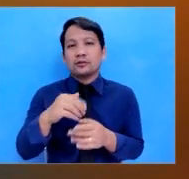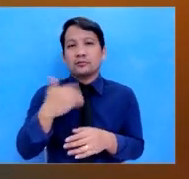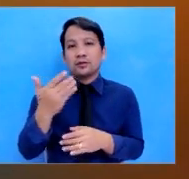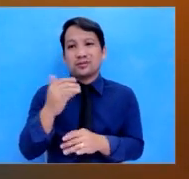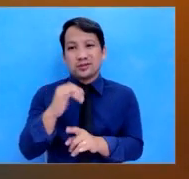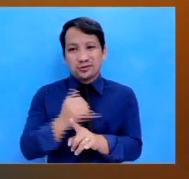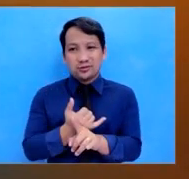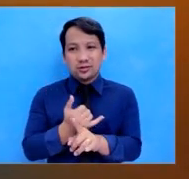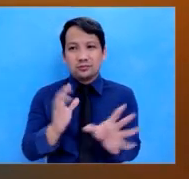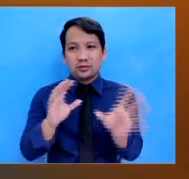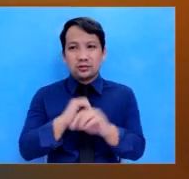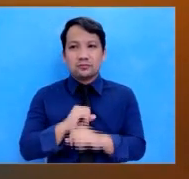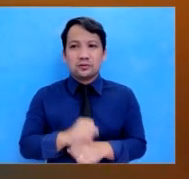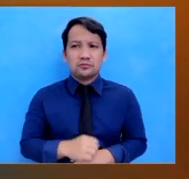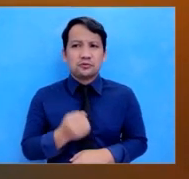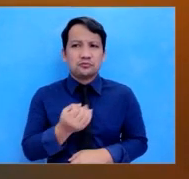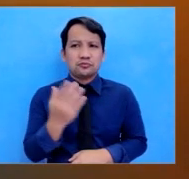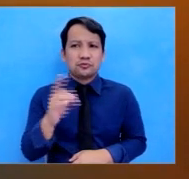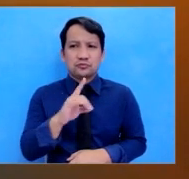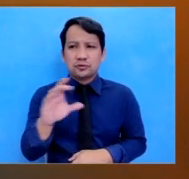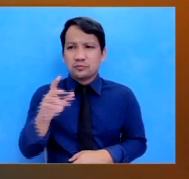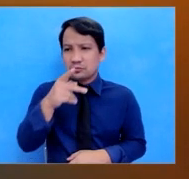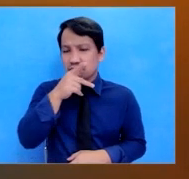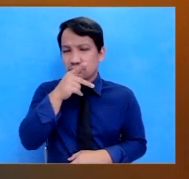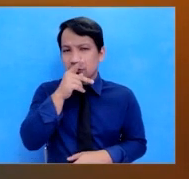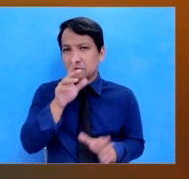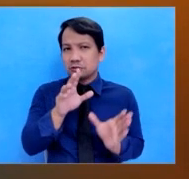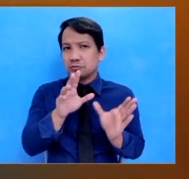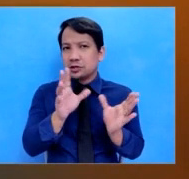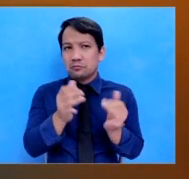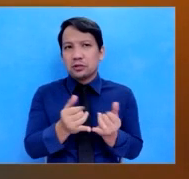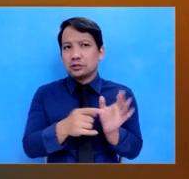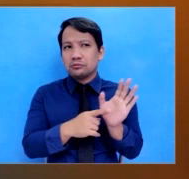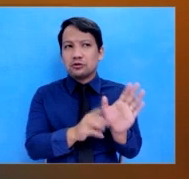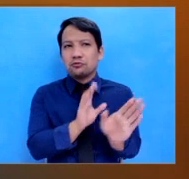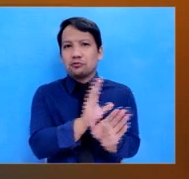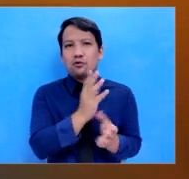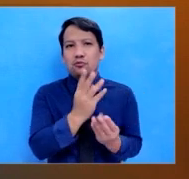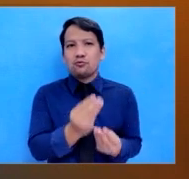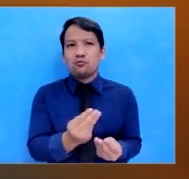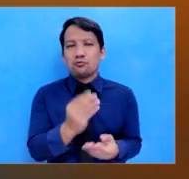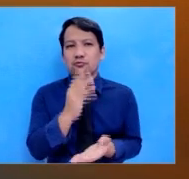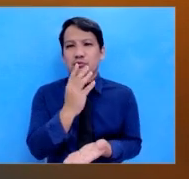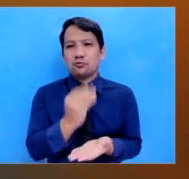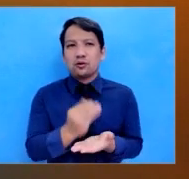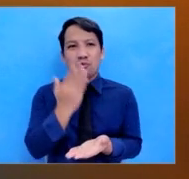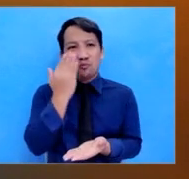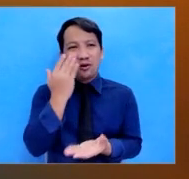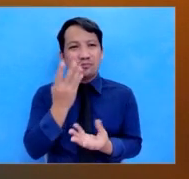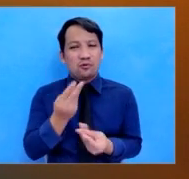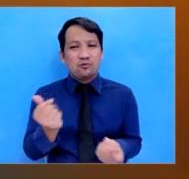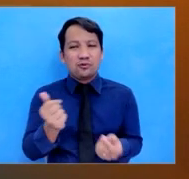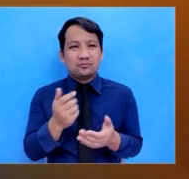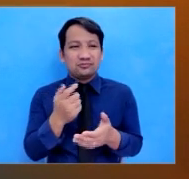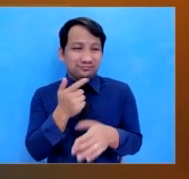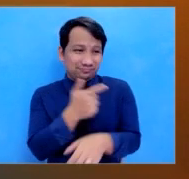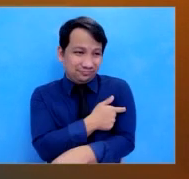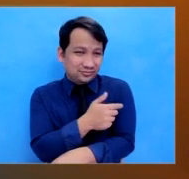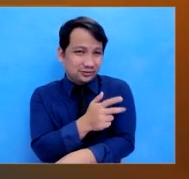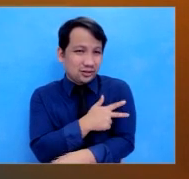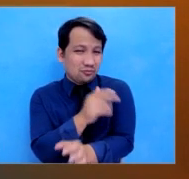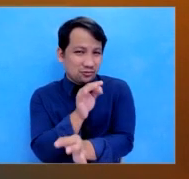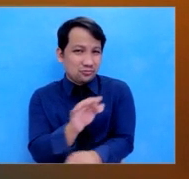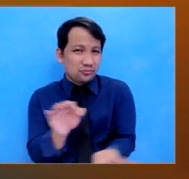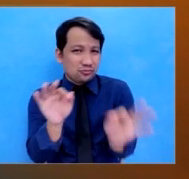We're looking at hundreds of millions that the private sector will lose because these vaccines are expiring. The sense of urgency